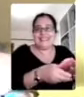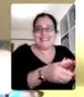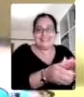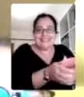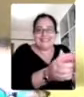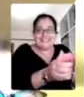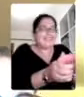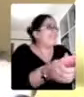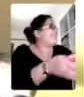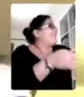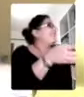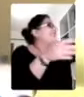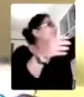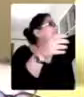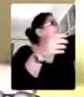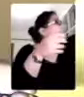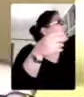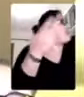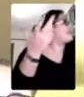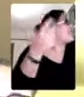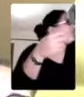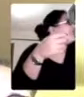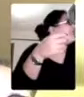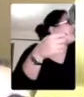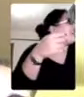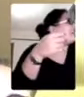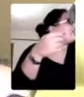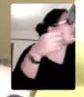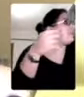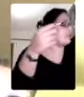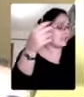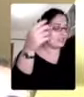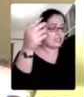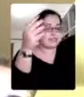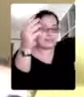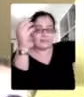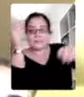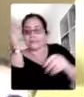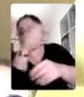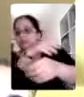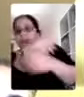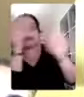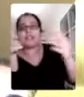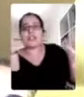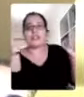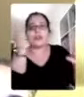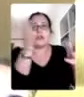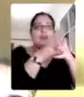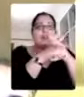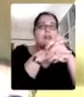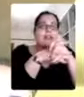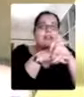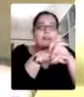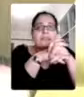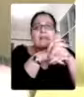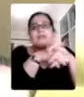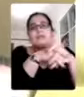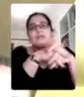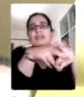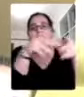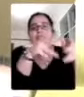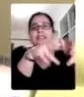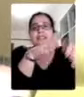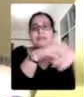yani. Yapış nemli için. Yapış yapış nemli için yani içebiliyorsanız için. Bunda bir şey yok. Bir